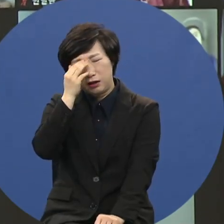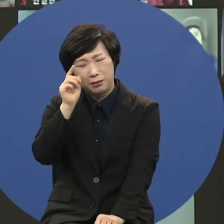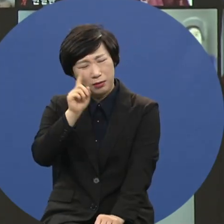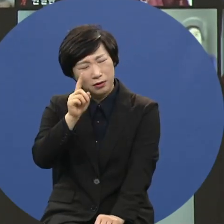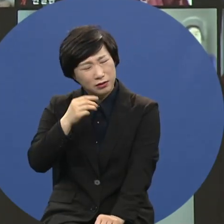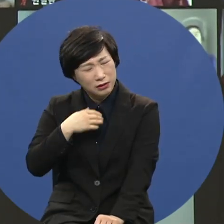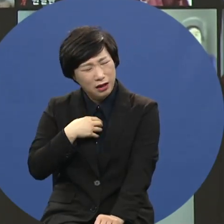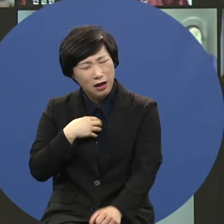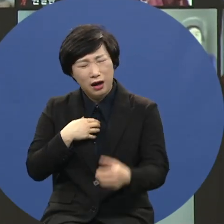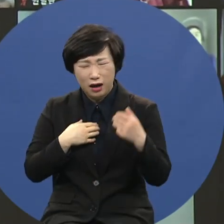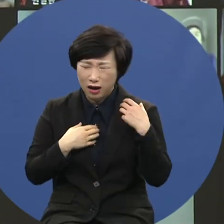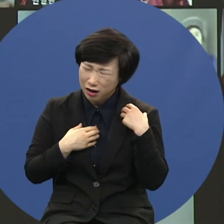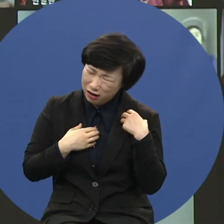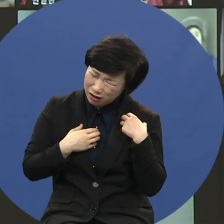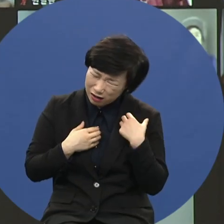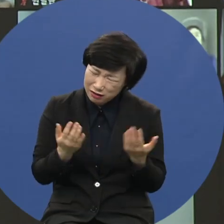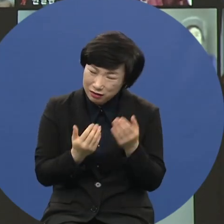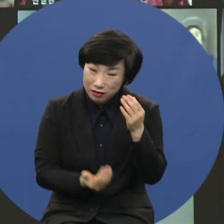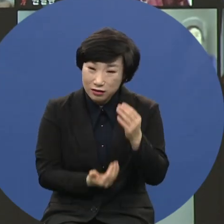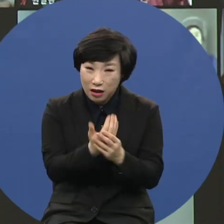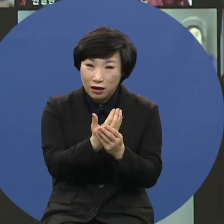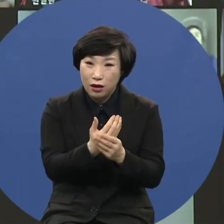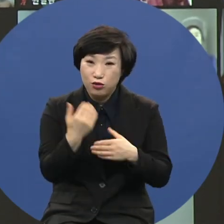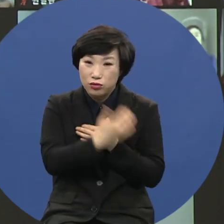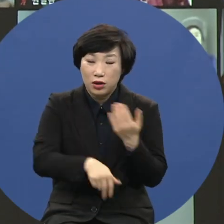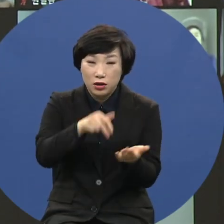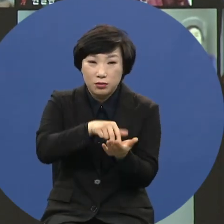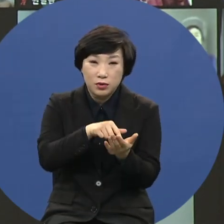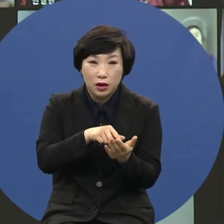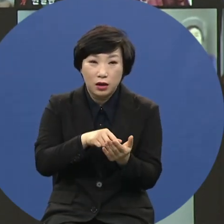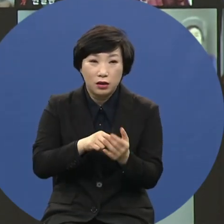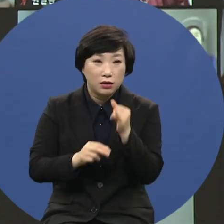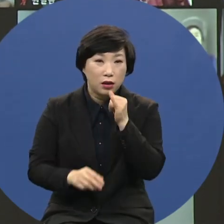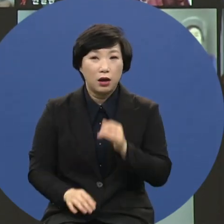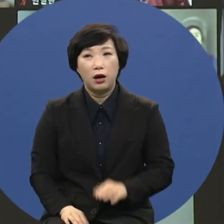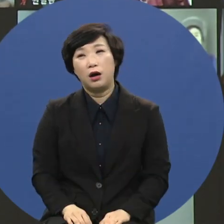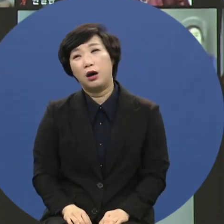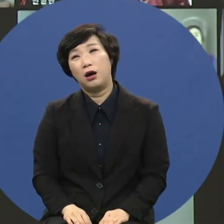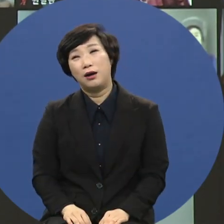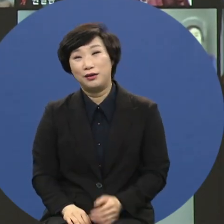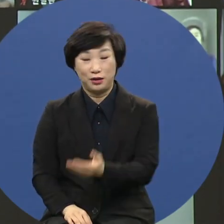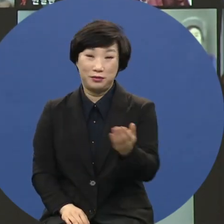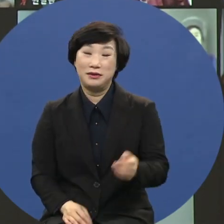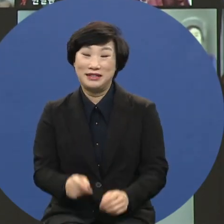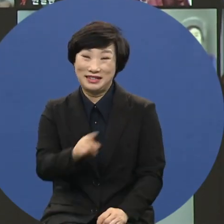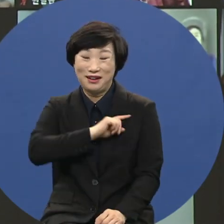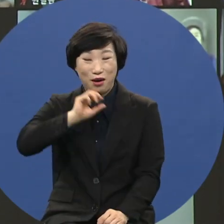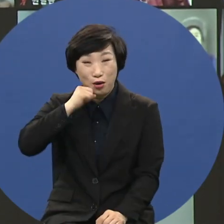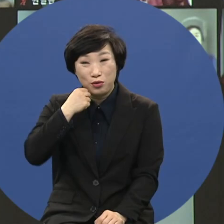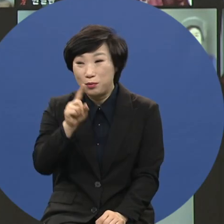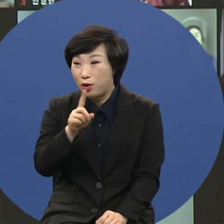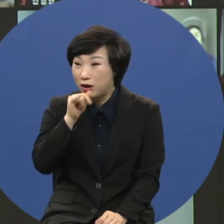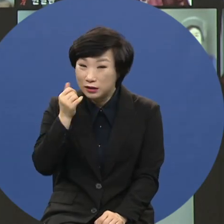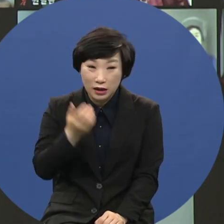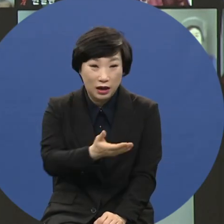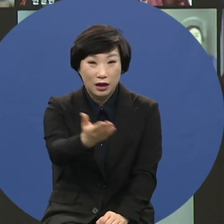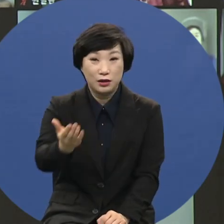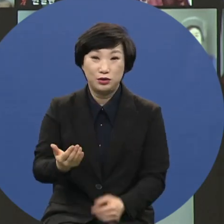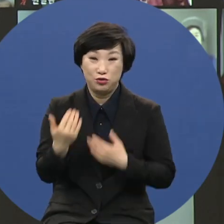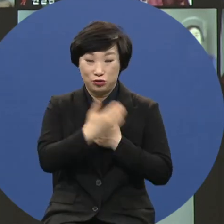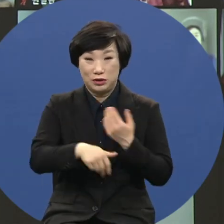내가 감당 못할 일이 생긴다. 육신이 제일 감당 못할 일이 무엇일까?